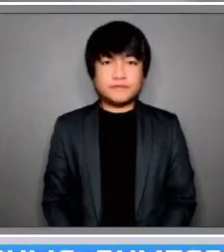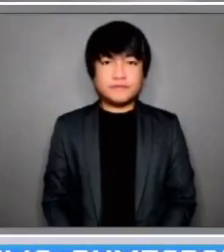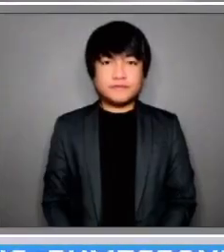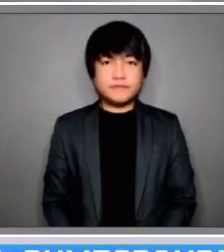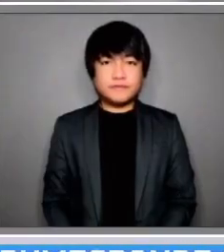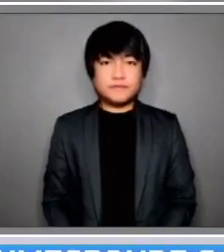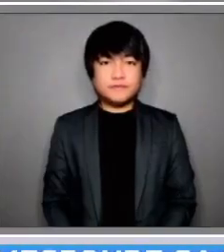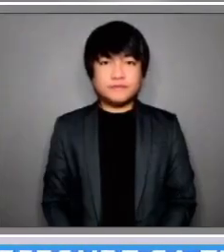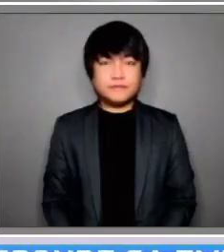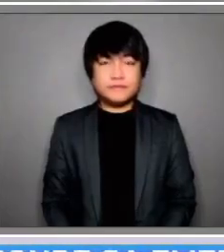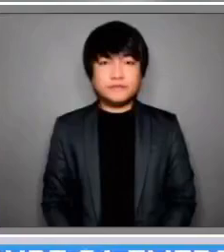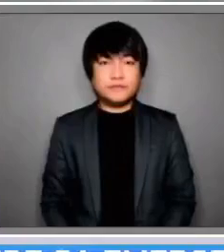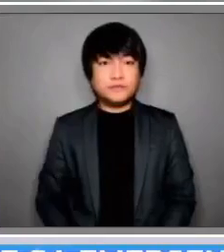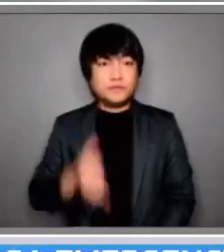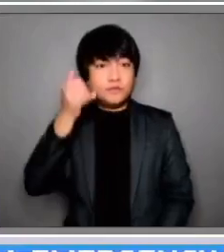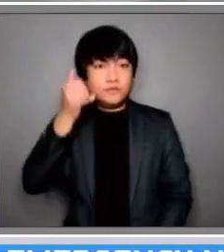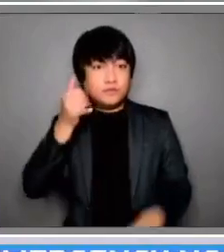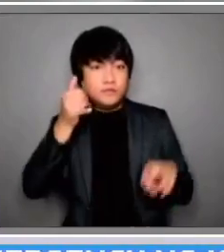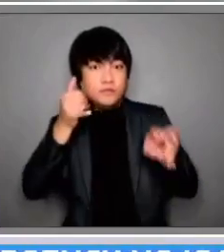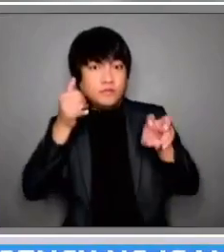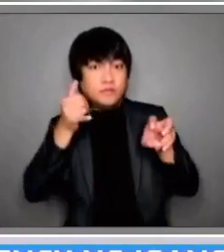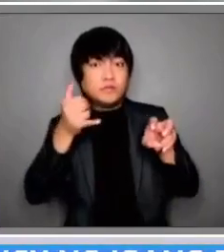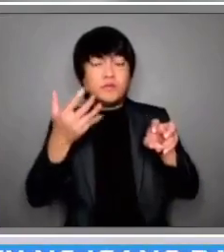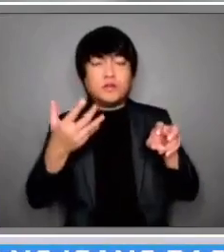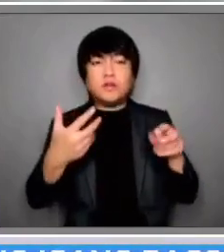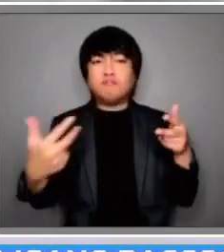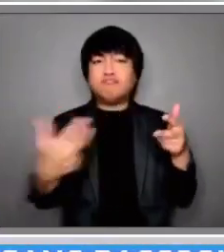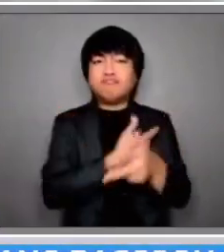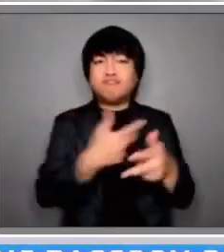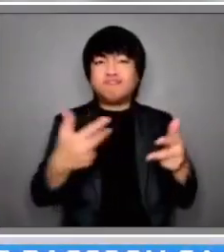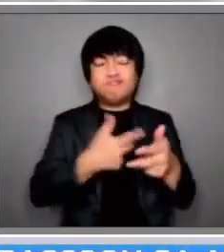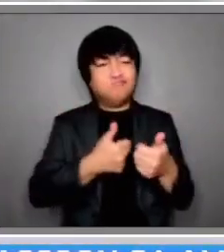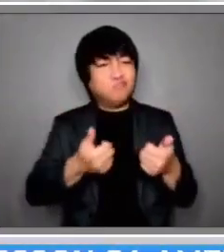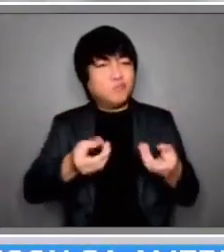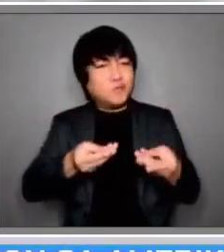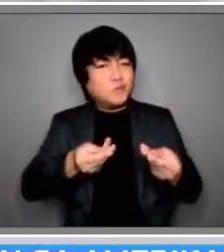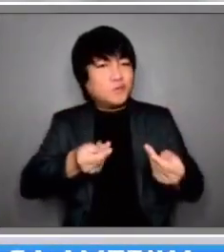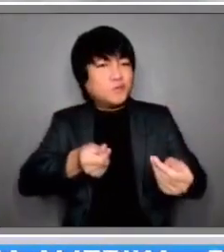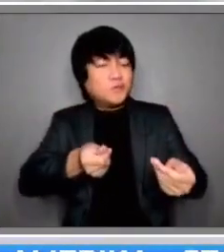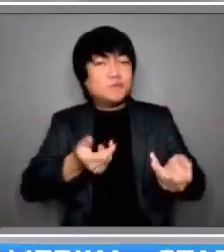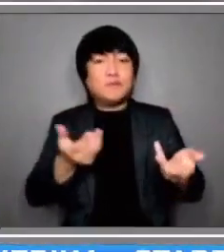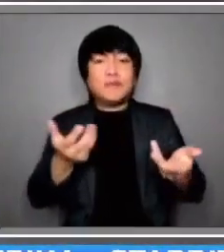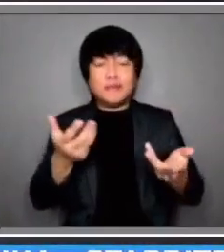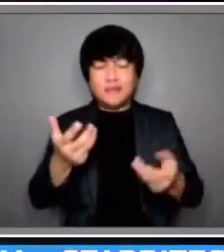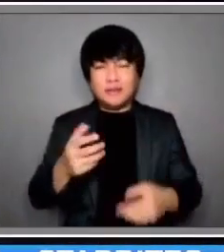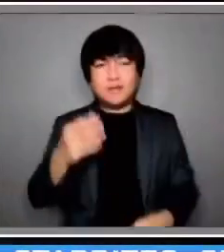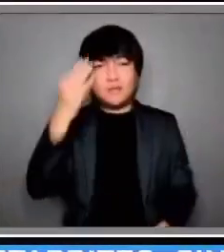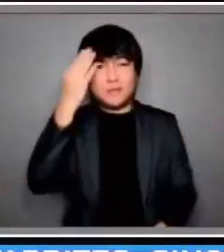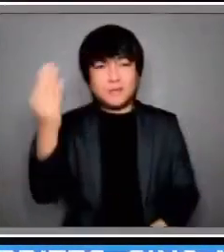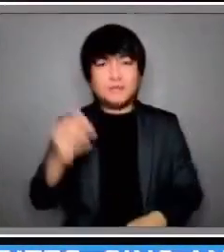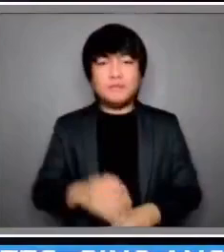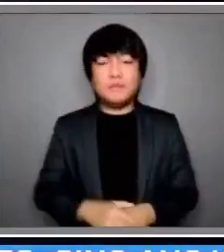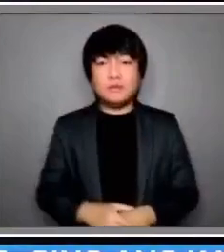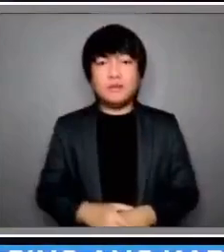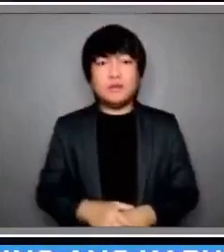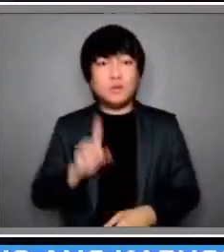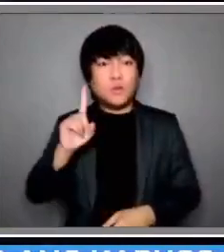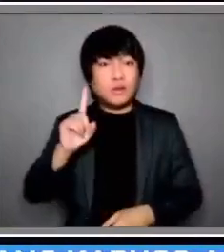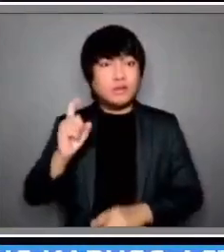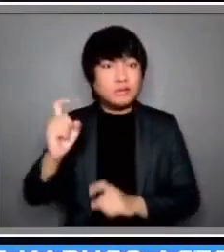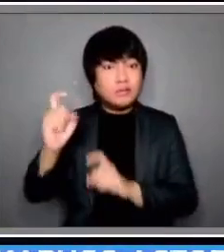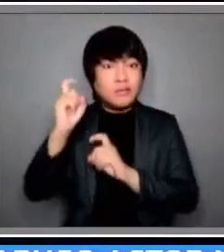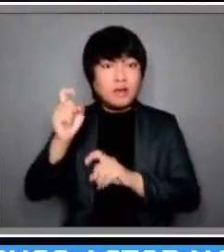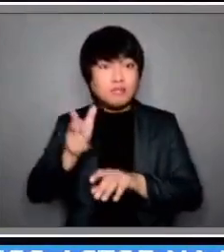Sa kuha ng CCTV, maluwag ang daloy ng mga sasakyan sa Maharlika Highway sa San Ildefonso, Bulacan. Liliko sana ang isang truck papasok sa